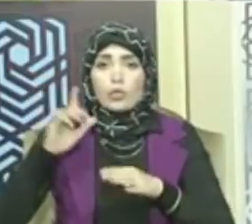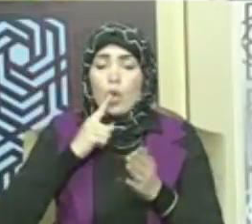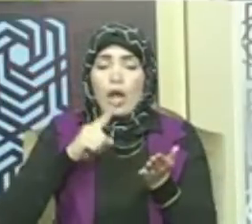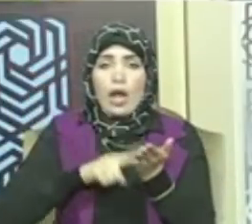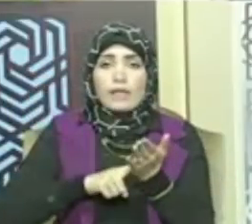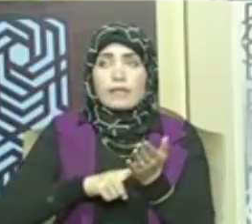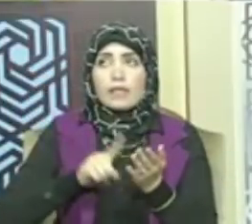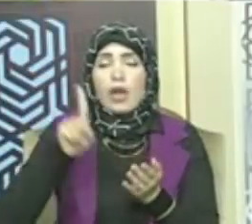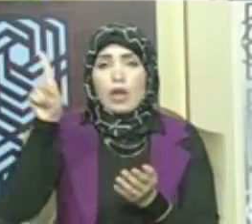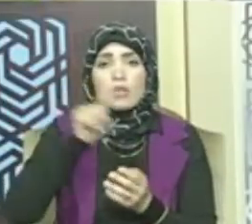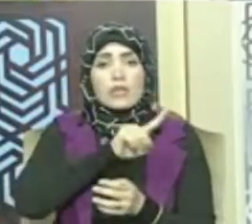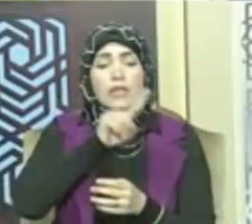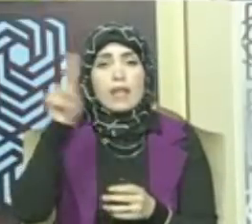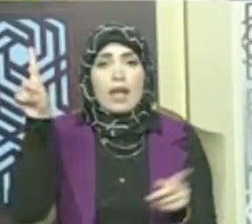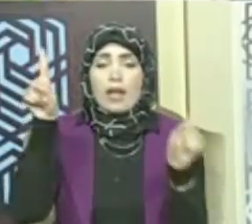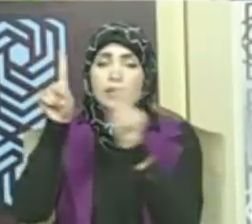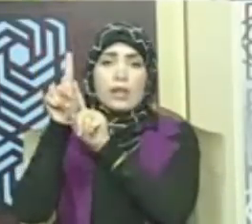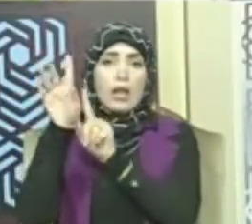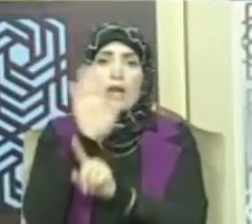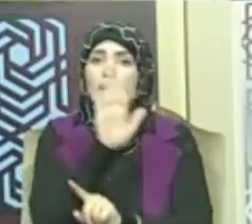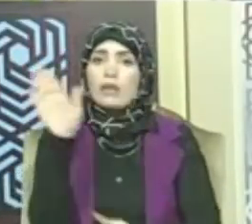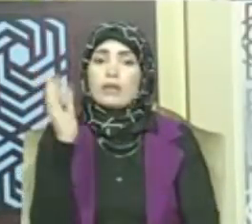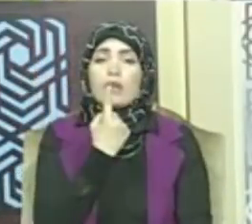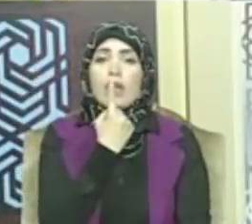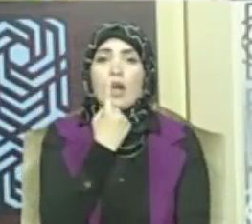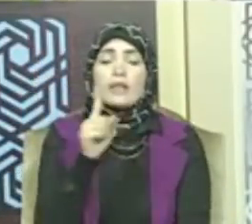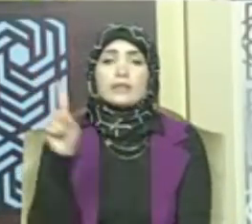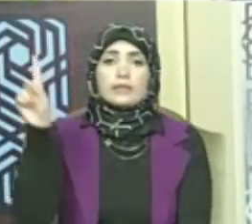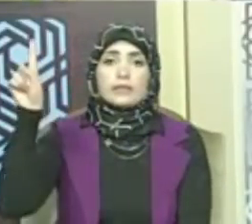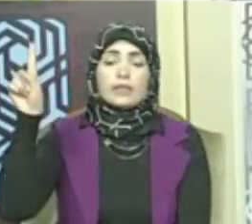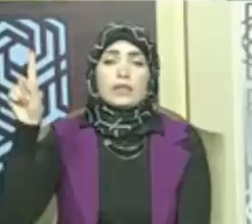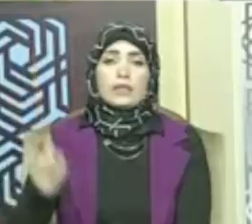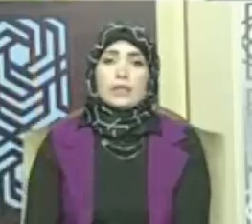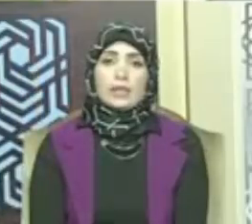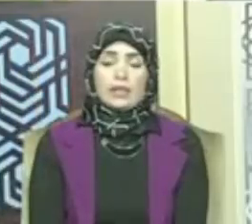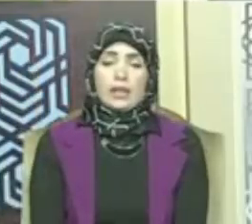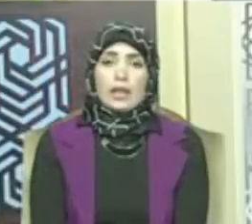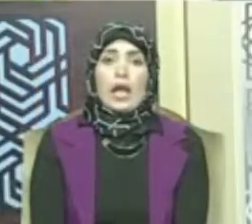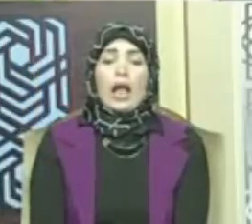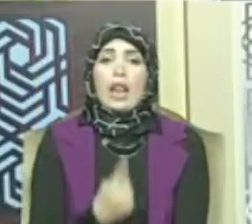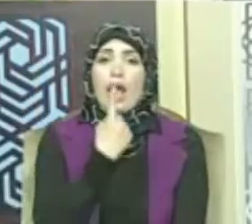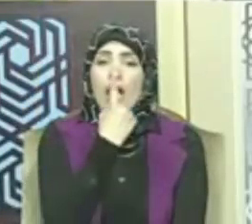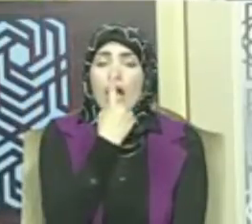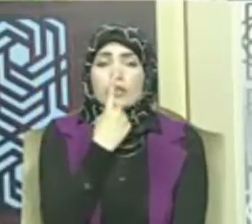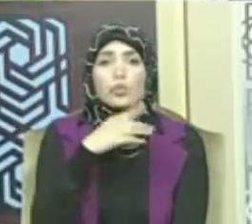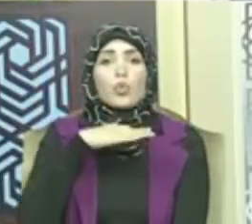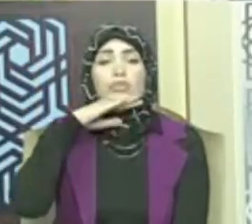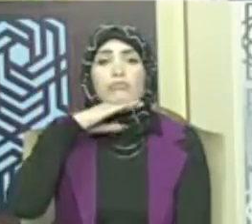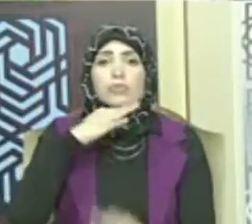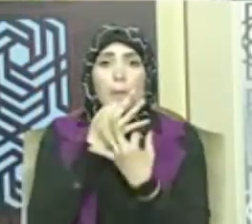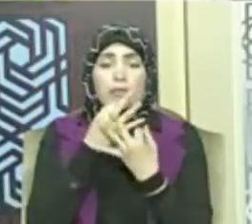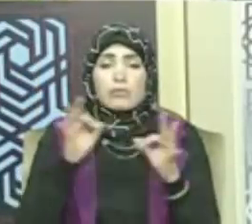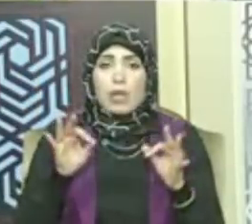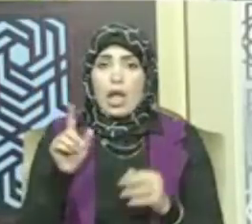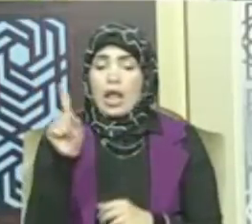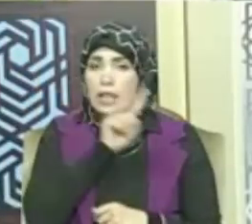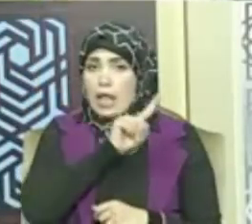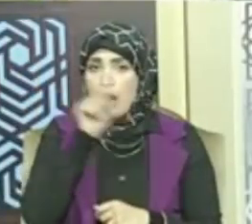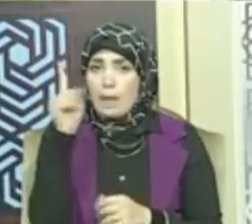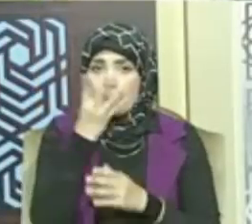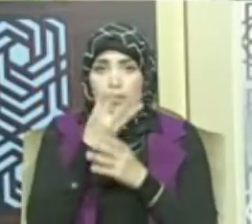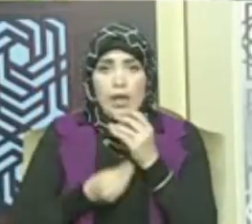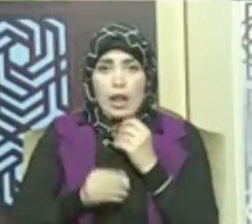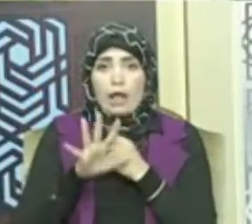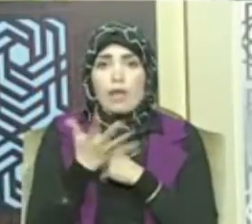أنت الله لا إله إلا أنت، الأحد الصمد الذي